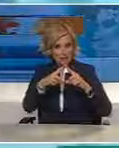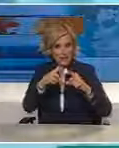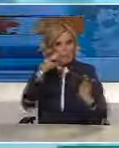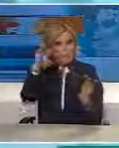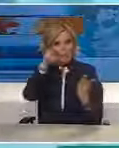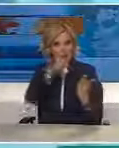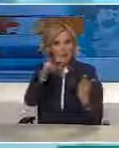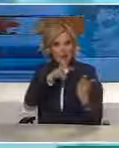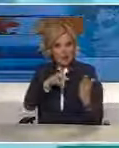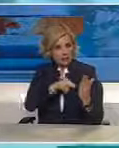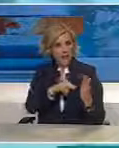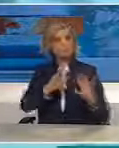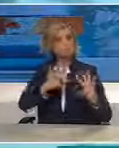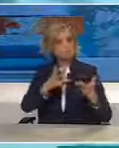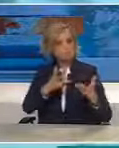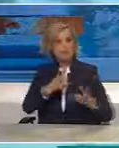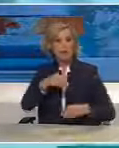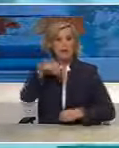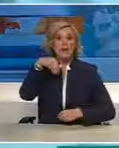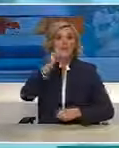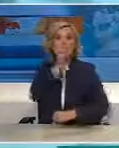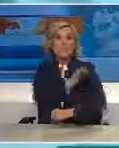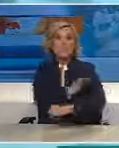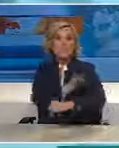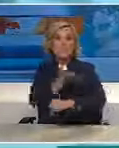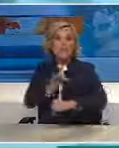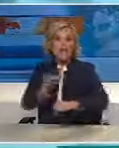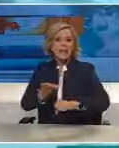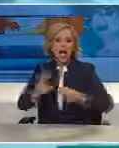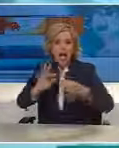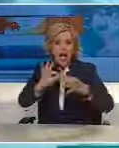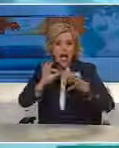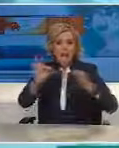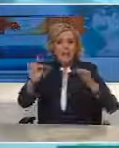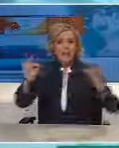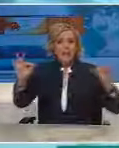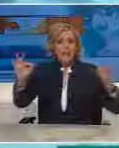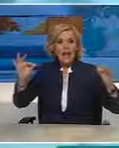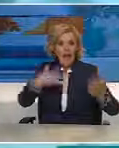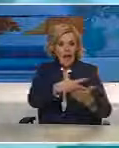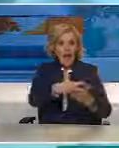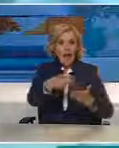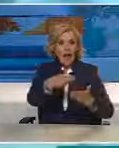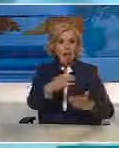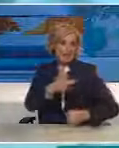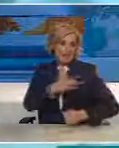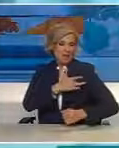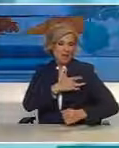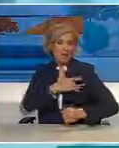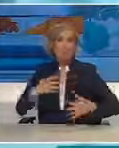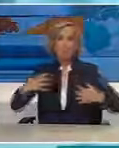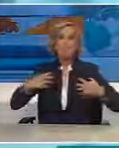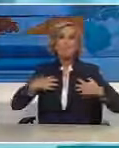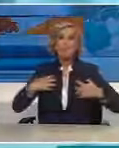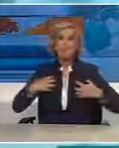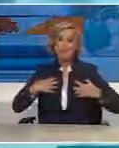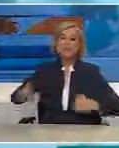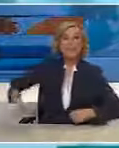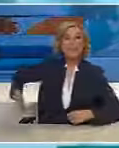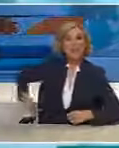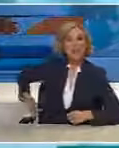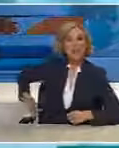έδειξε την εντόπιση του ιού στα ενδοθυλιακά κύτταρα των αγγείων πολλών οργάνων, όπως η καρδιά, οι πνεύμονες, οι νεφροί,